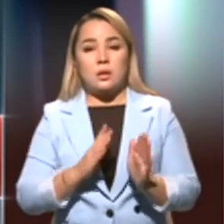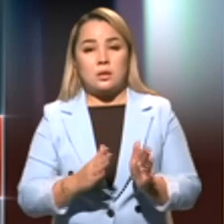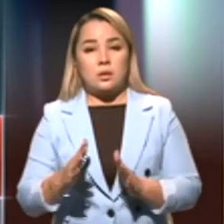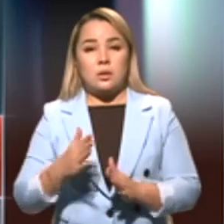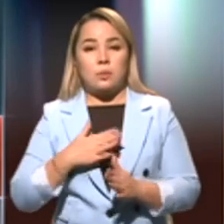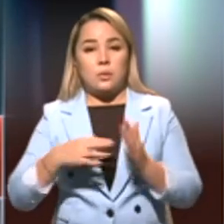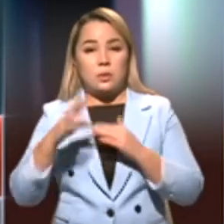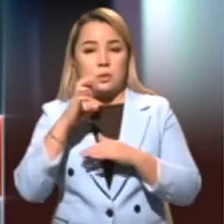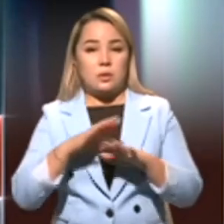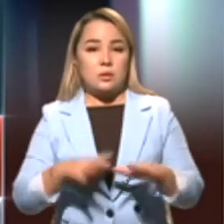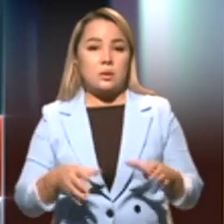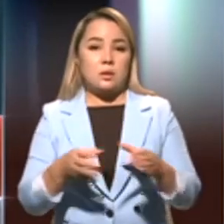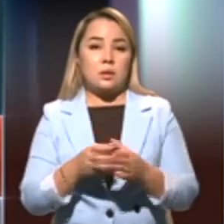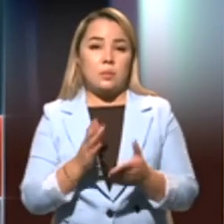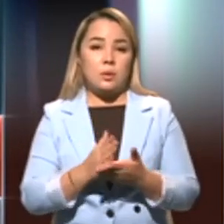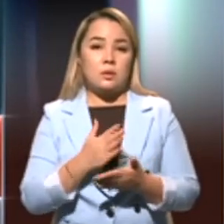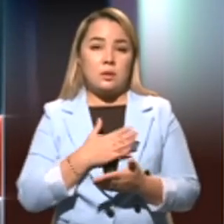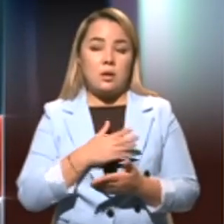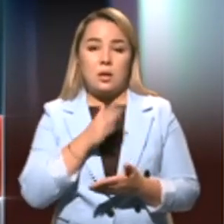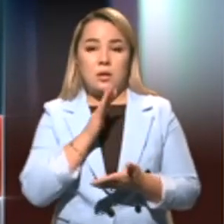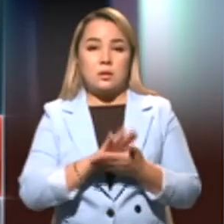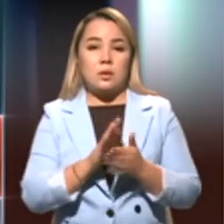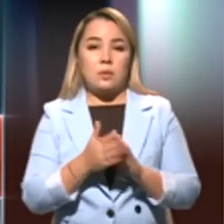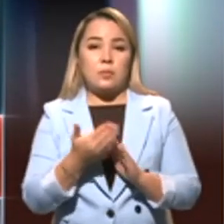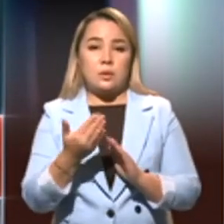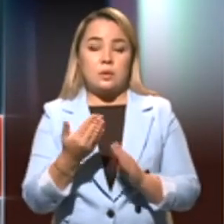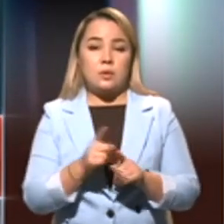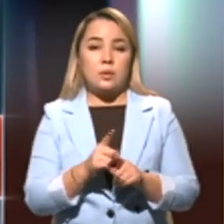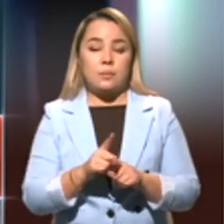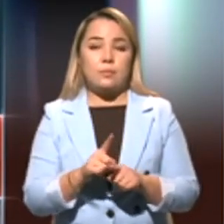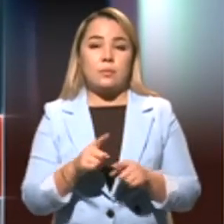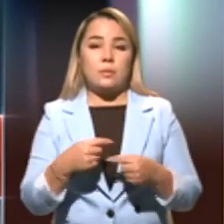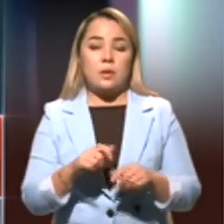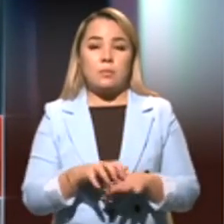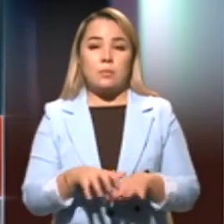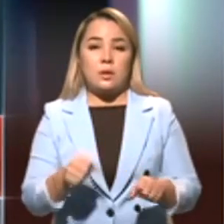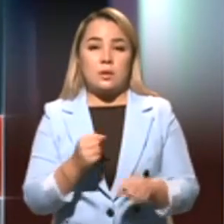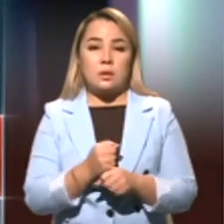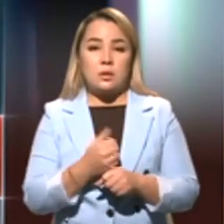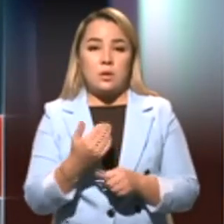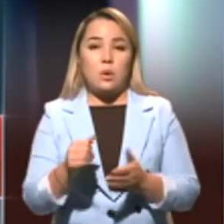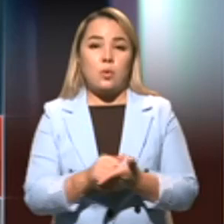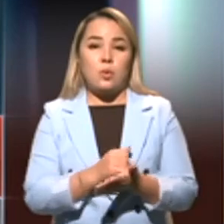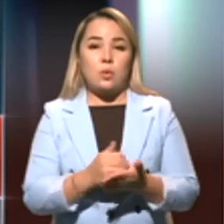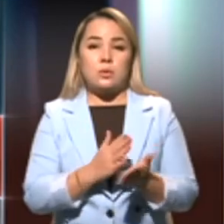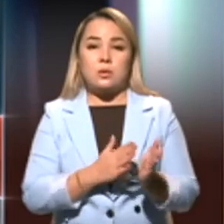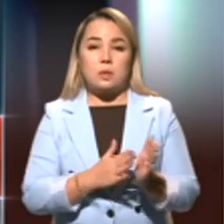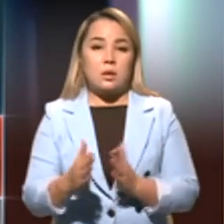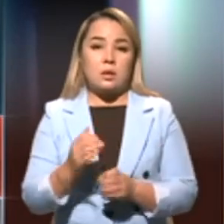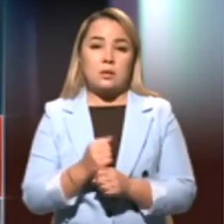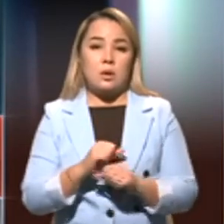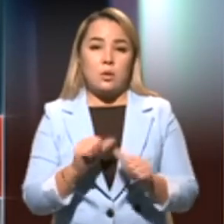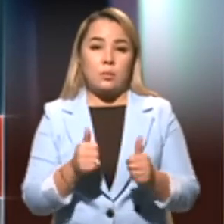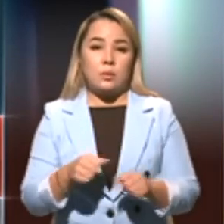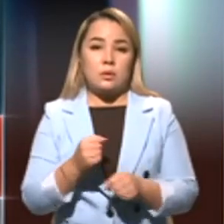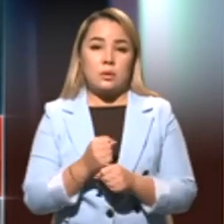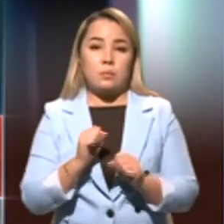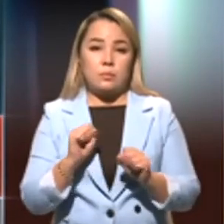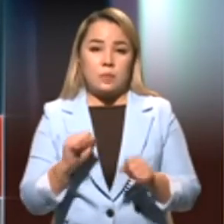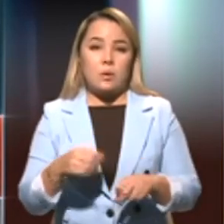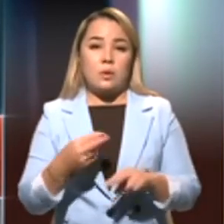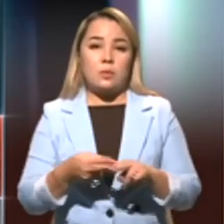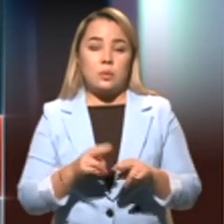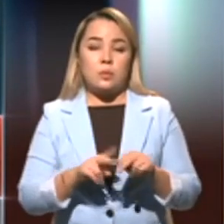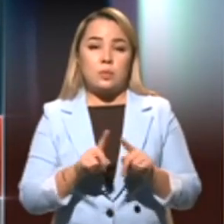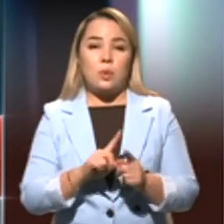елімізде. Ал егер заңнамалық тұрғыда бір дінге басымдық беріп, сол құжатты ресми заңмен қабылдайтын болса, әрине ол